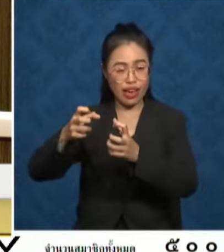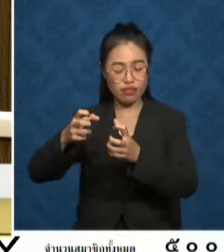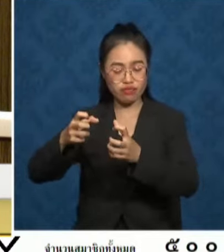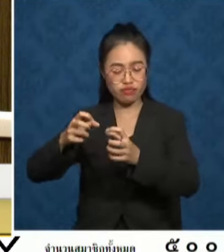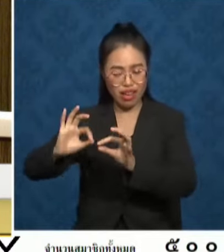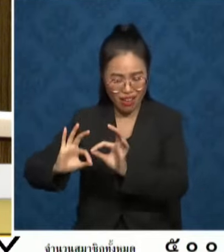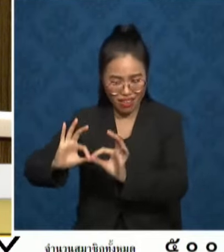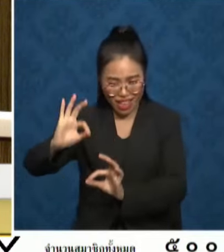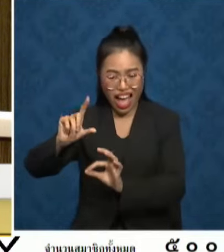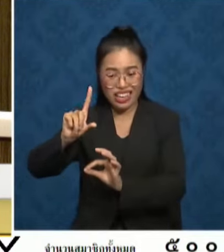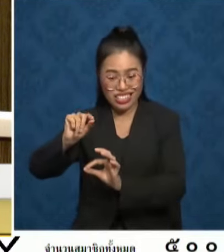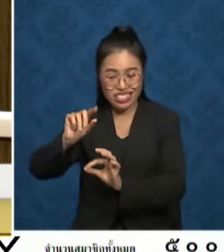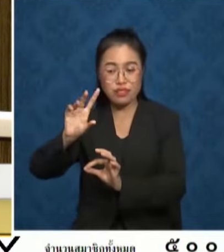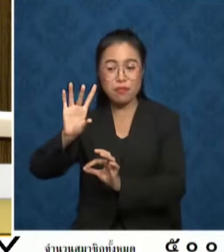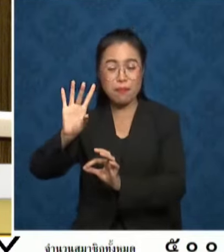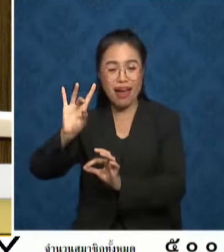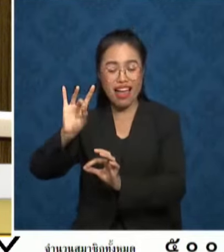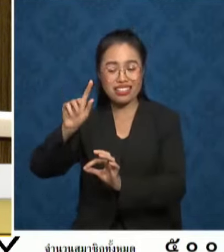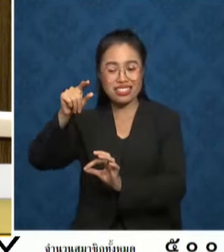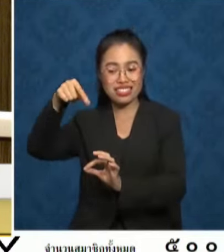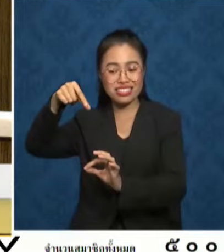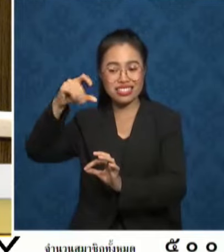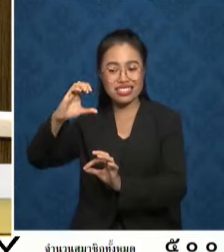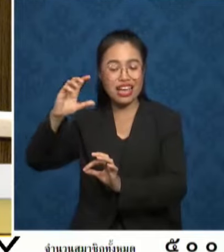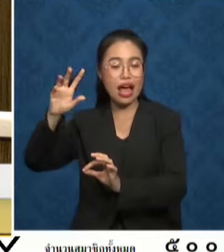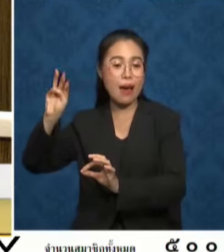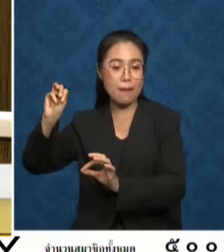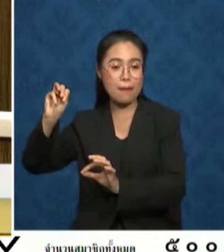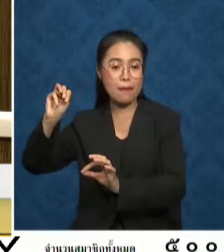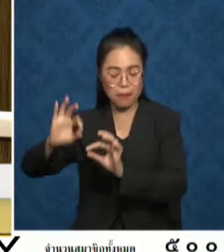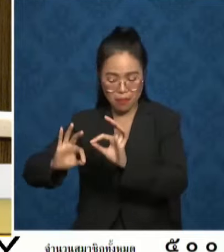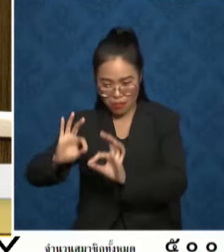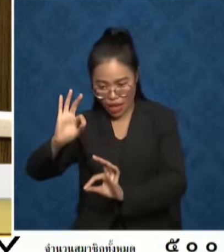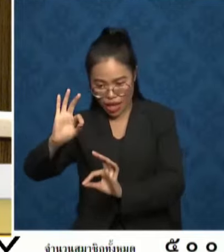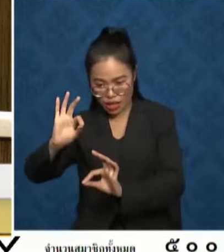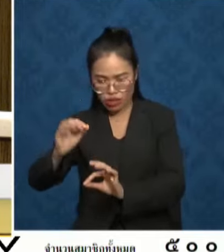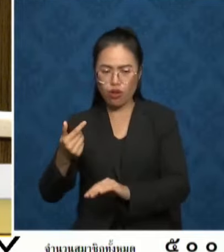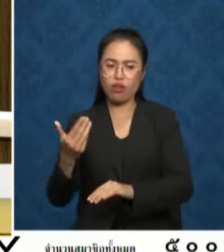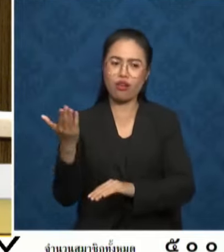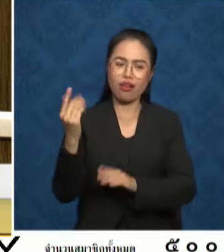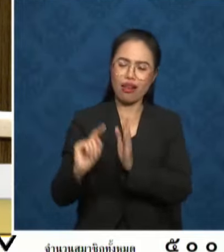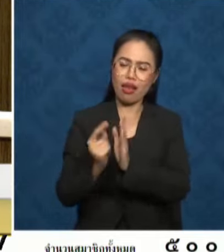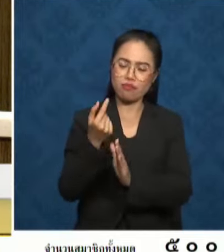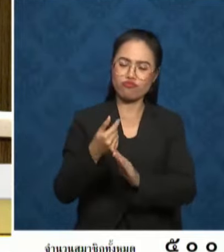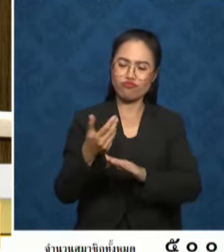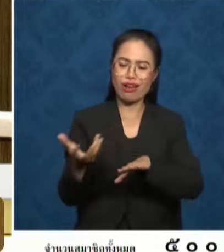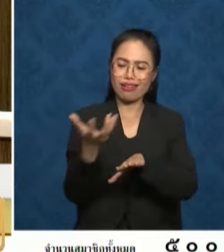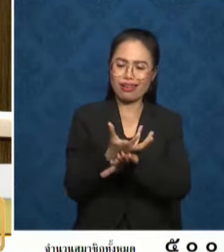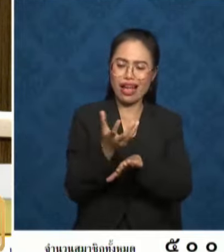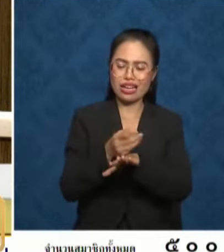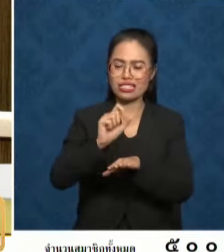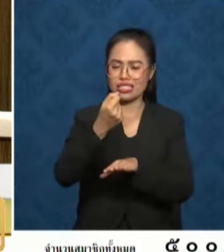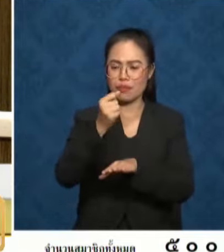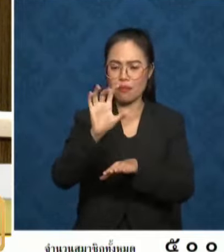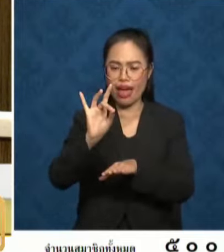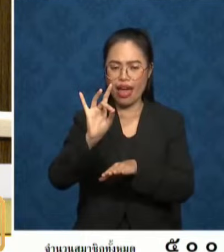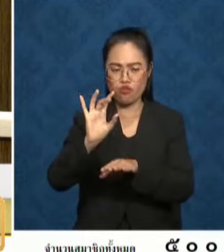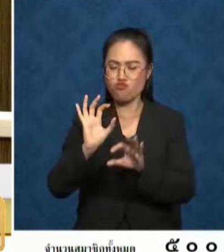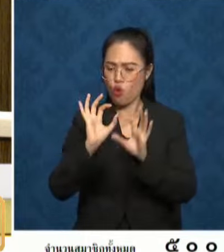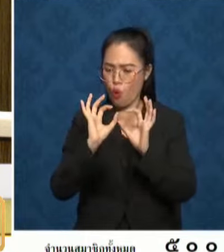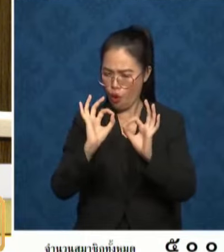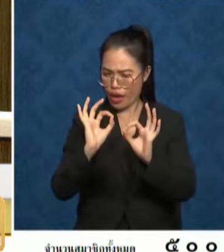ซมเหล่านี้เนี่ยนะครับถ้าอยู่ในเกณฑ์เดิมเนี่ยที่เคยผ่อนๆ58ตันเนี่ยอันเนี้ยอยู่ได้แน่นอน